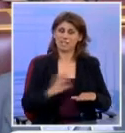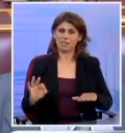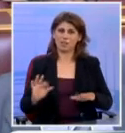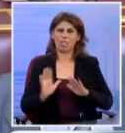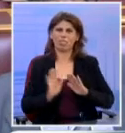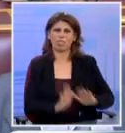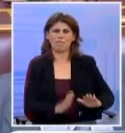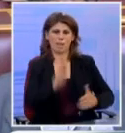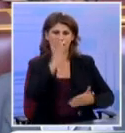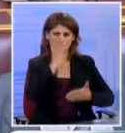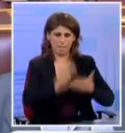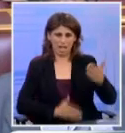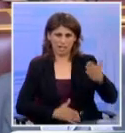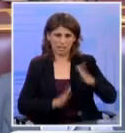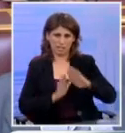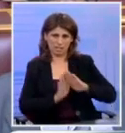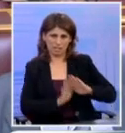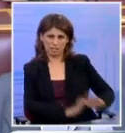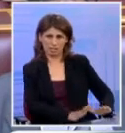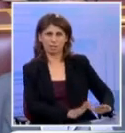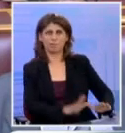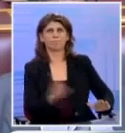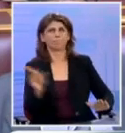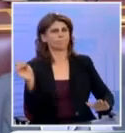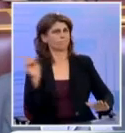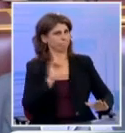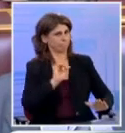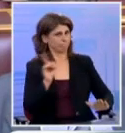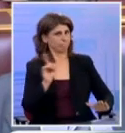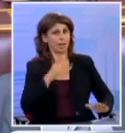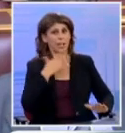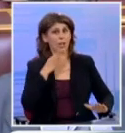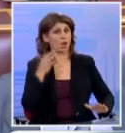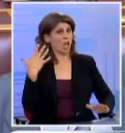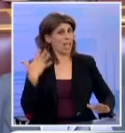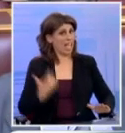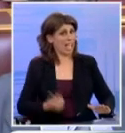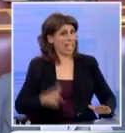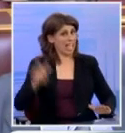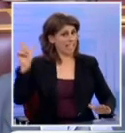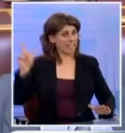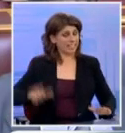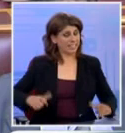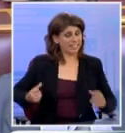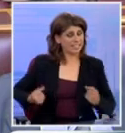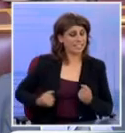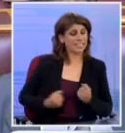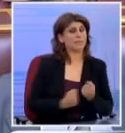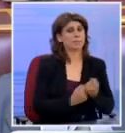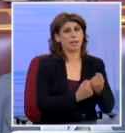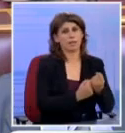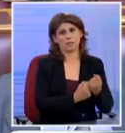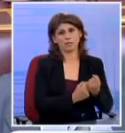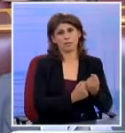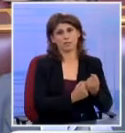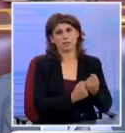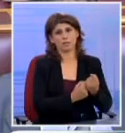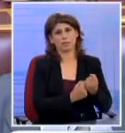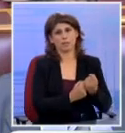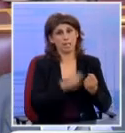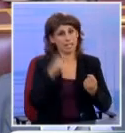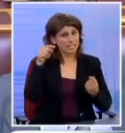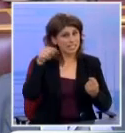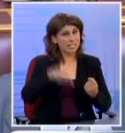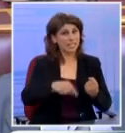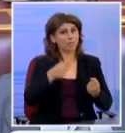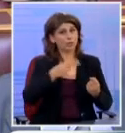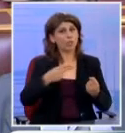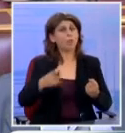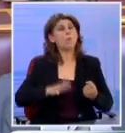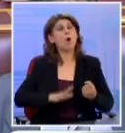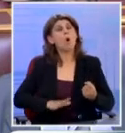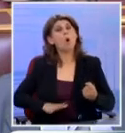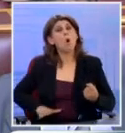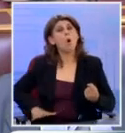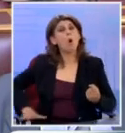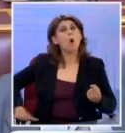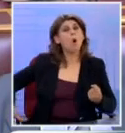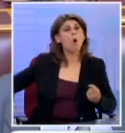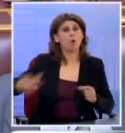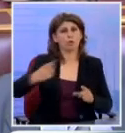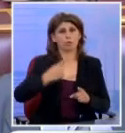μέση, γιατί έχετε τη συμπαράσταση σε αυτό το θέμα όλου του ελληνικού